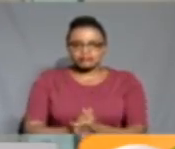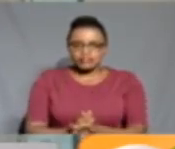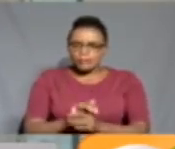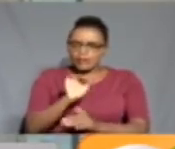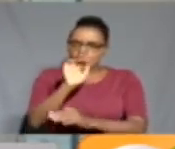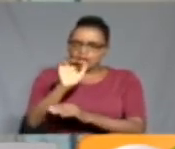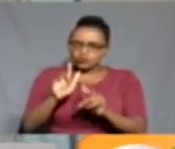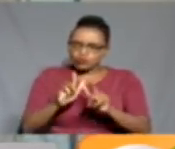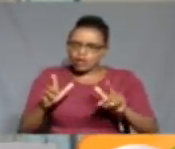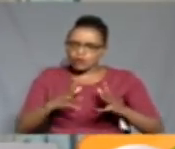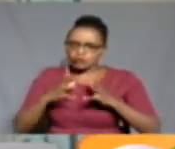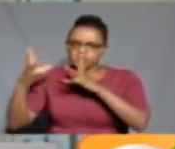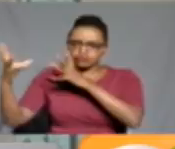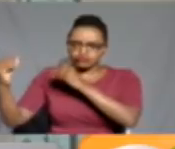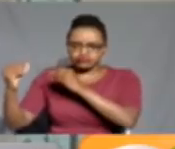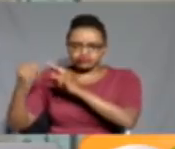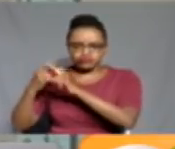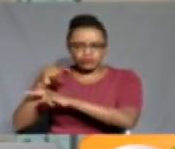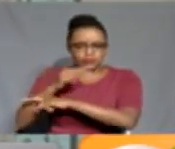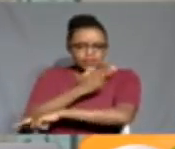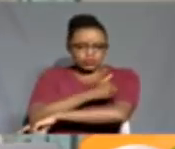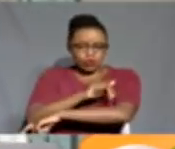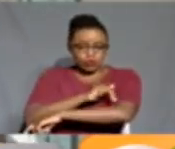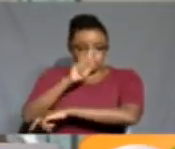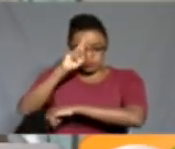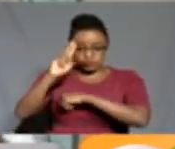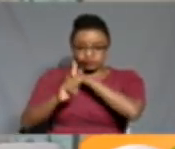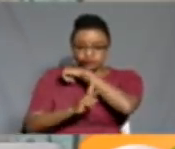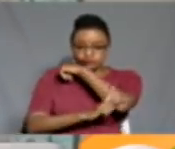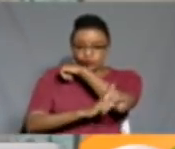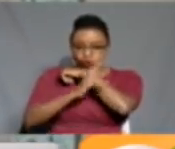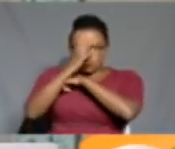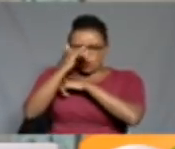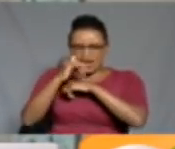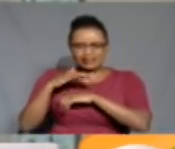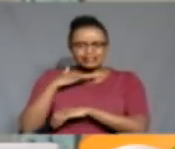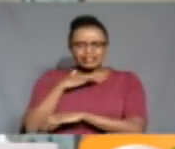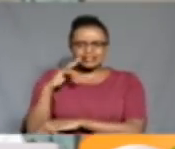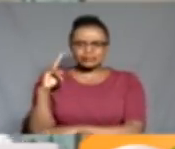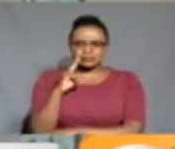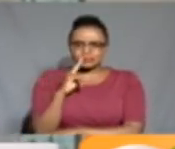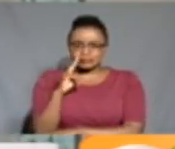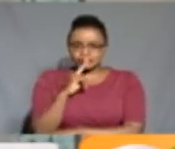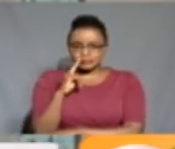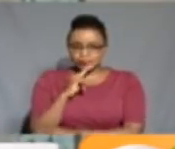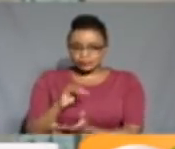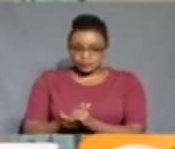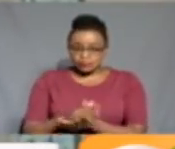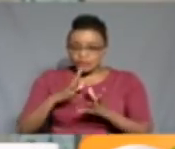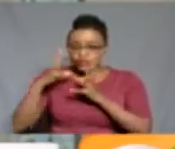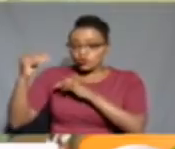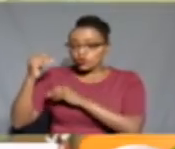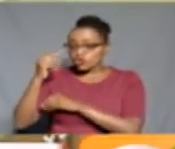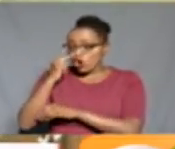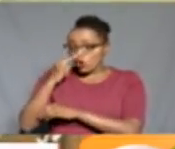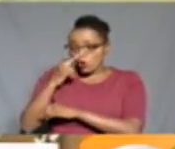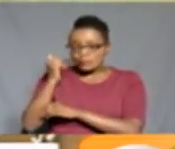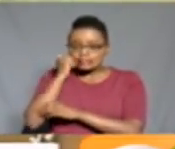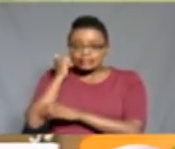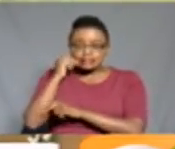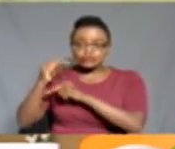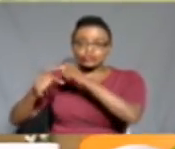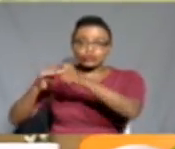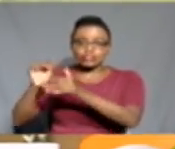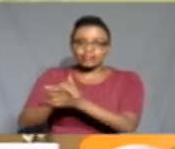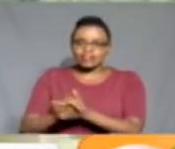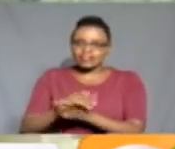Nimeomba ruhusa niondoke hapa hospitali hii ya Kerugoya sababu uchafu ni mingi sana. Nimeenda nyumbani bila kupona. Hospitali yote